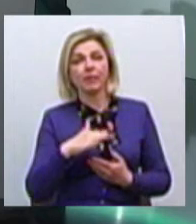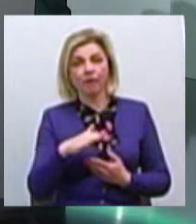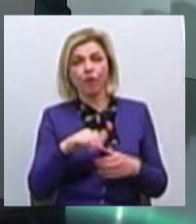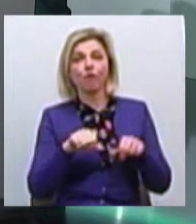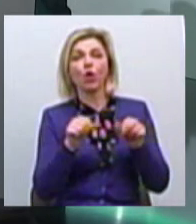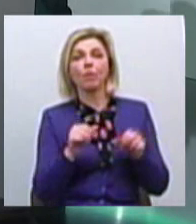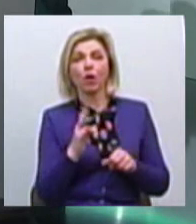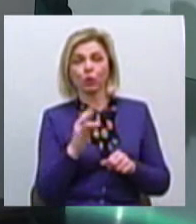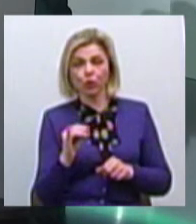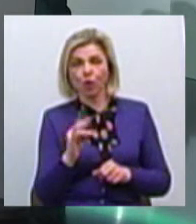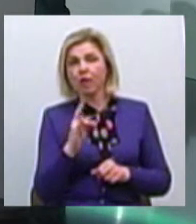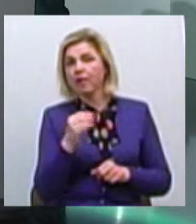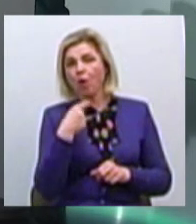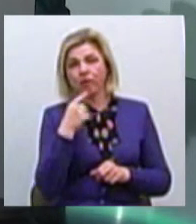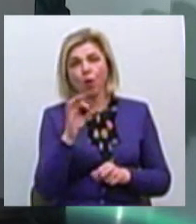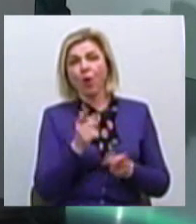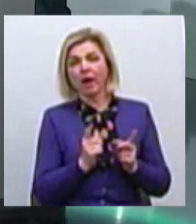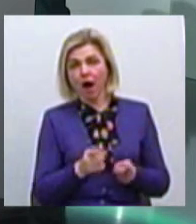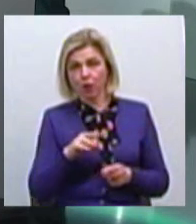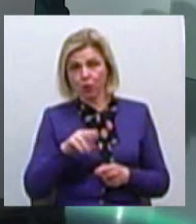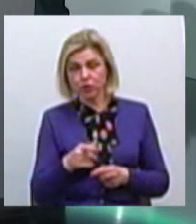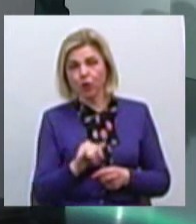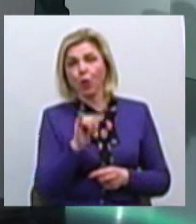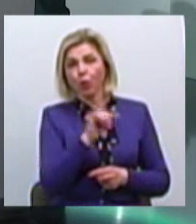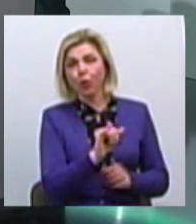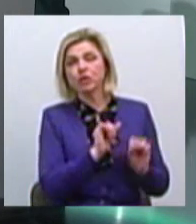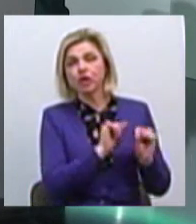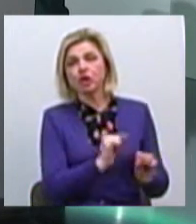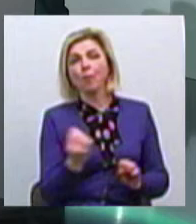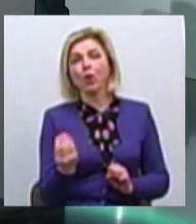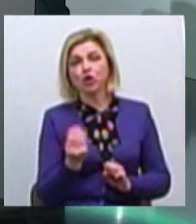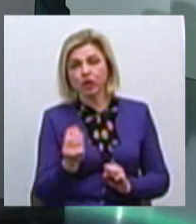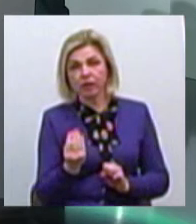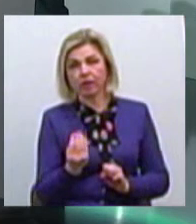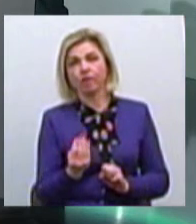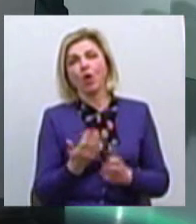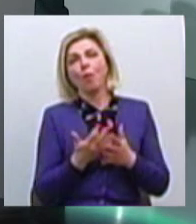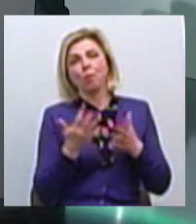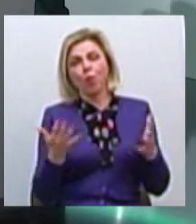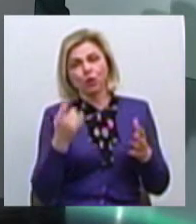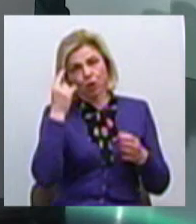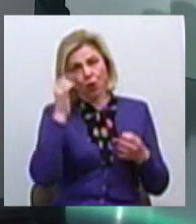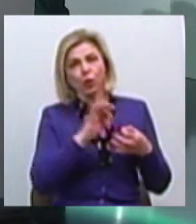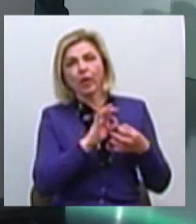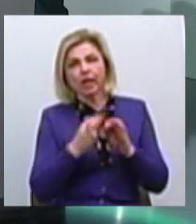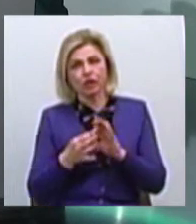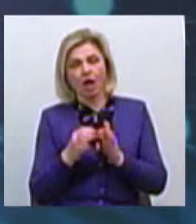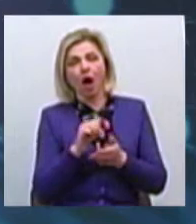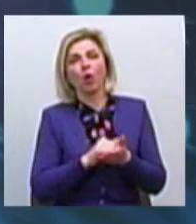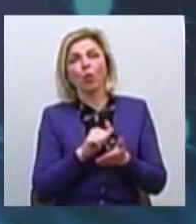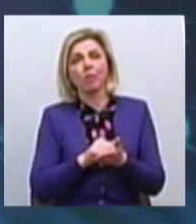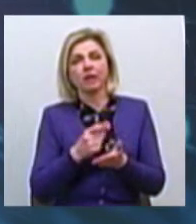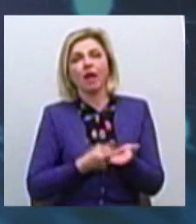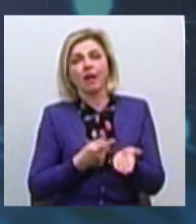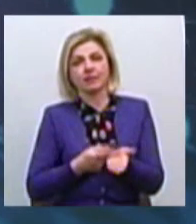формальную, мы не говорим про реальность, то, конечно же, у сторонников Порошенко больше логичной аргументации, то есть, по крайней